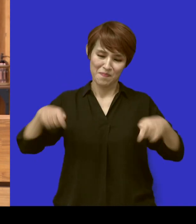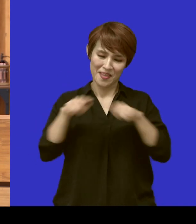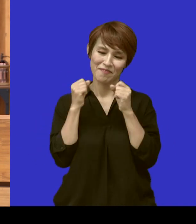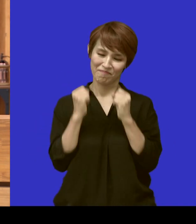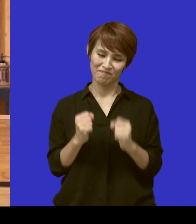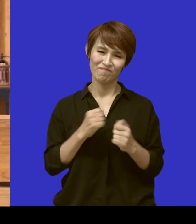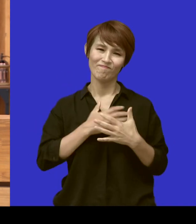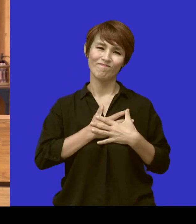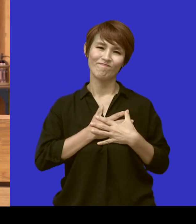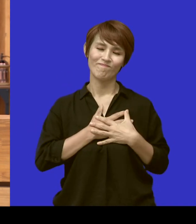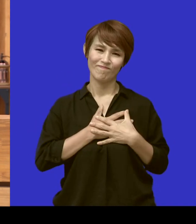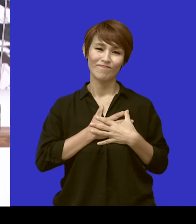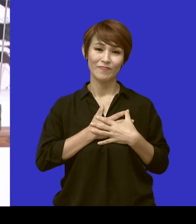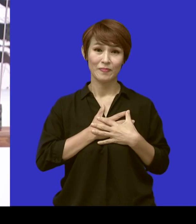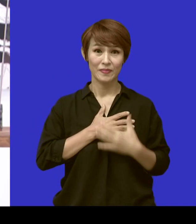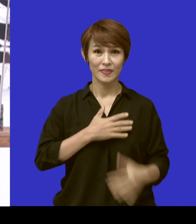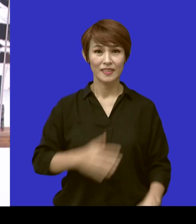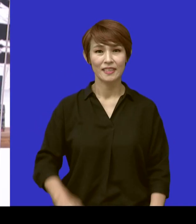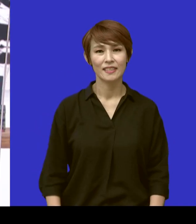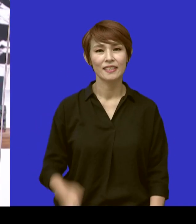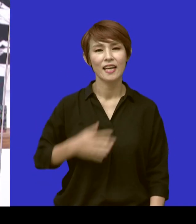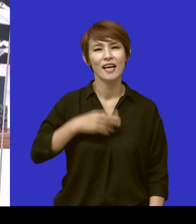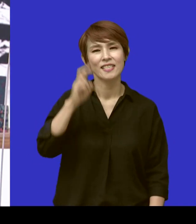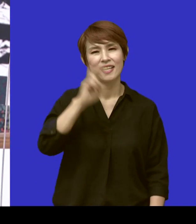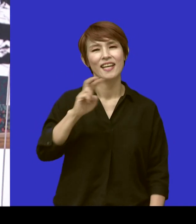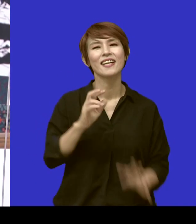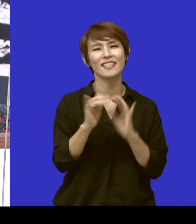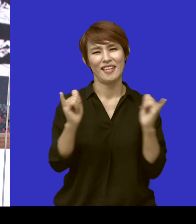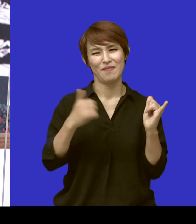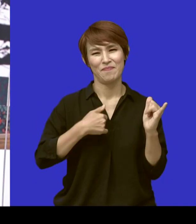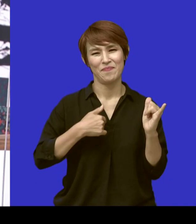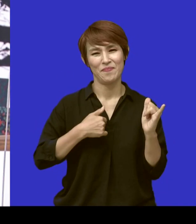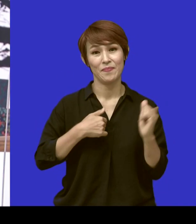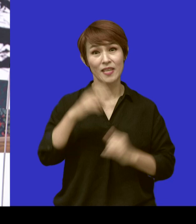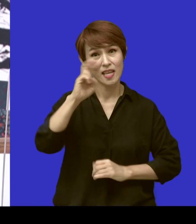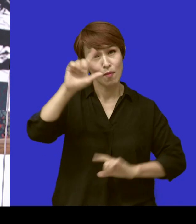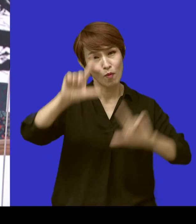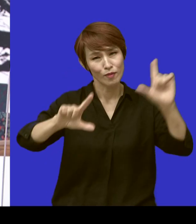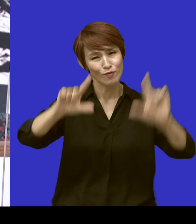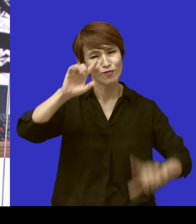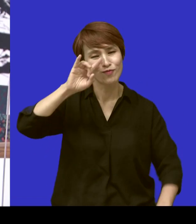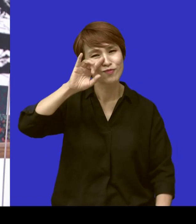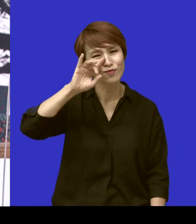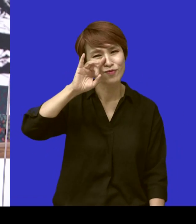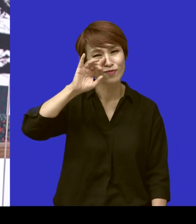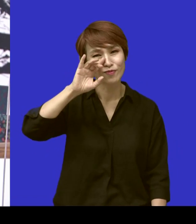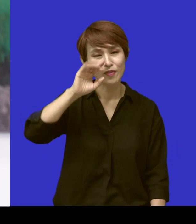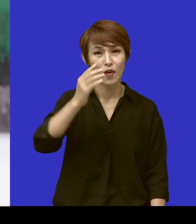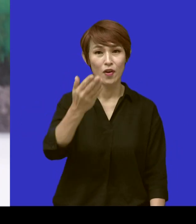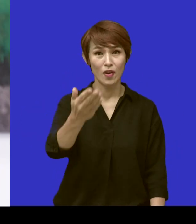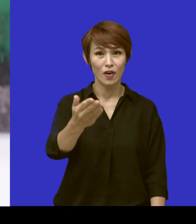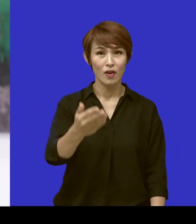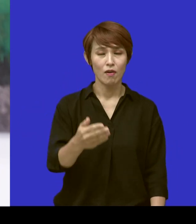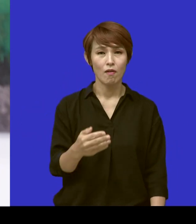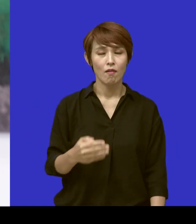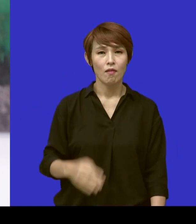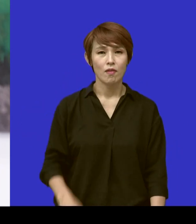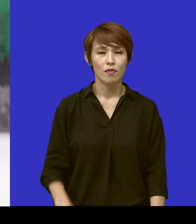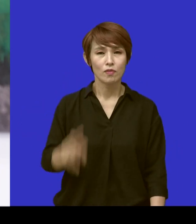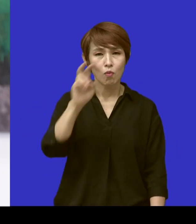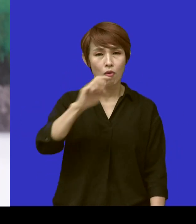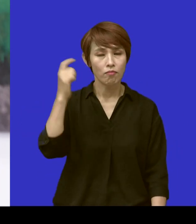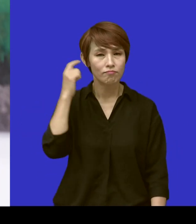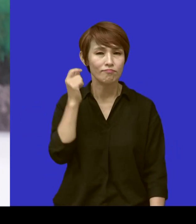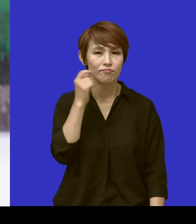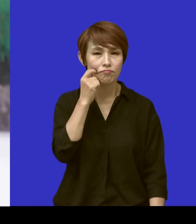계십니다. 제가 찬양 사역자라서 참 찬양하는 모습도 너무 궁금한데 음도 들리지 않으실